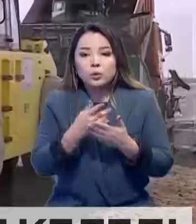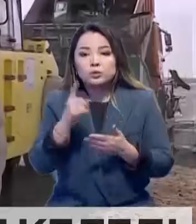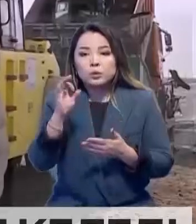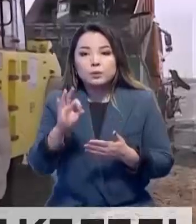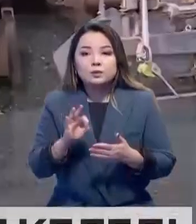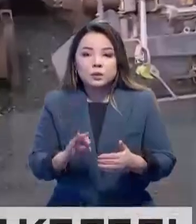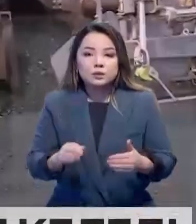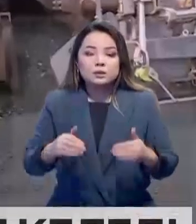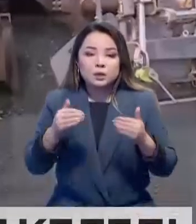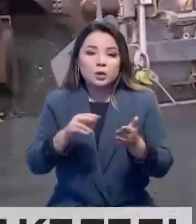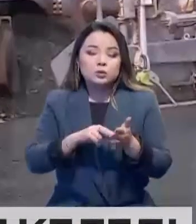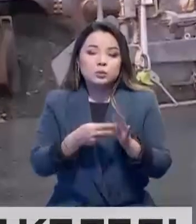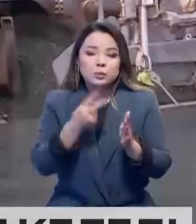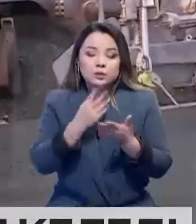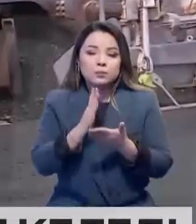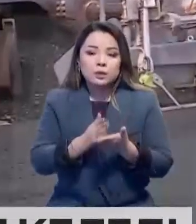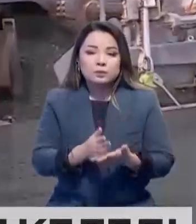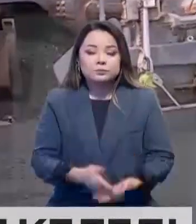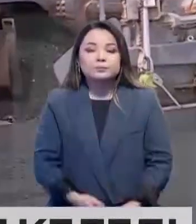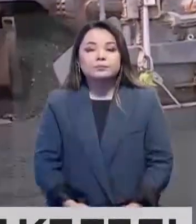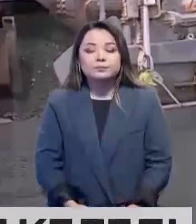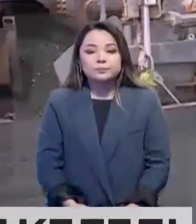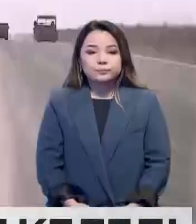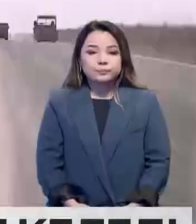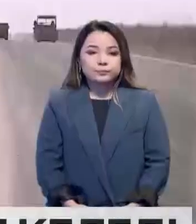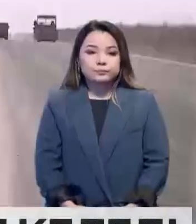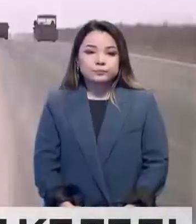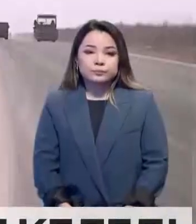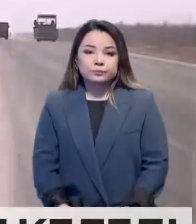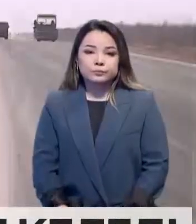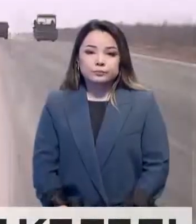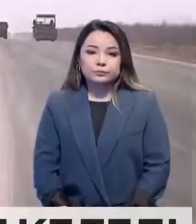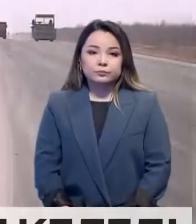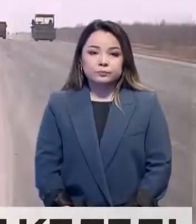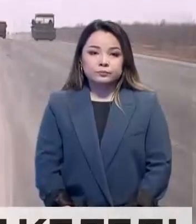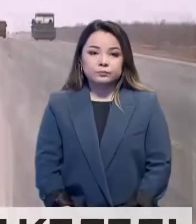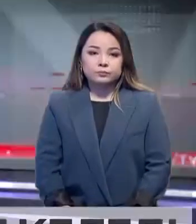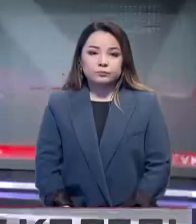100%-ке жеткізу жоспарланып отыр. Альмира Оразбай, Бағдат Қайыркен, Хабар 24.